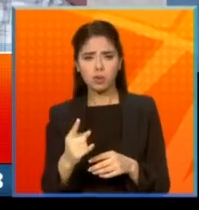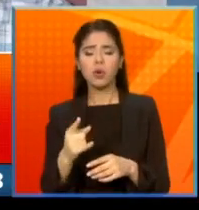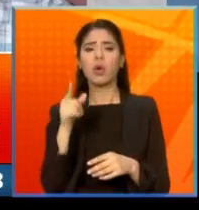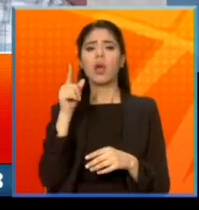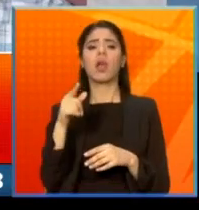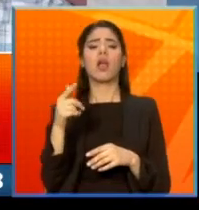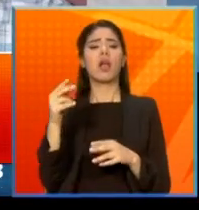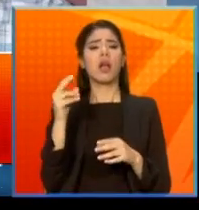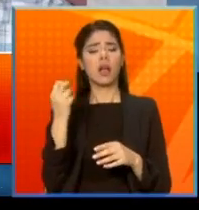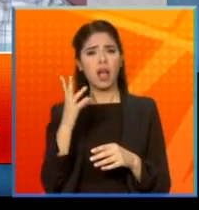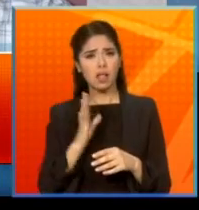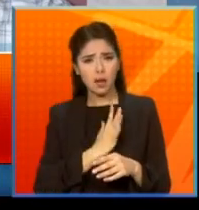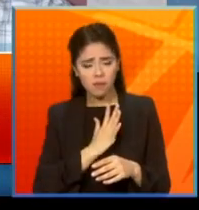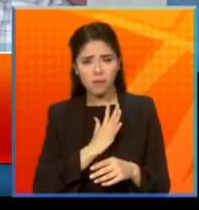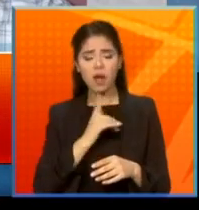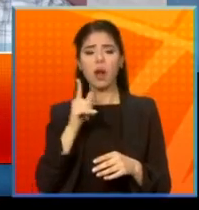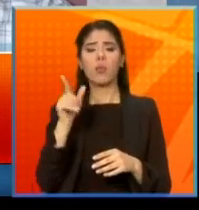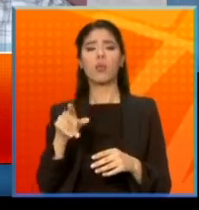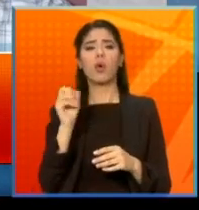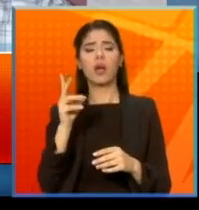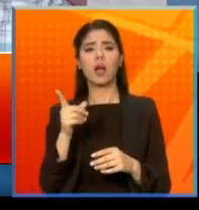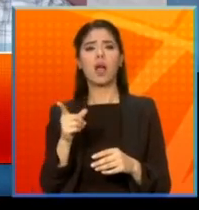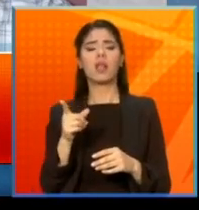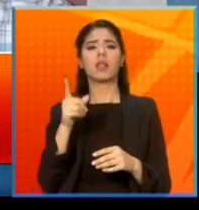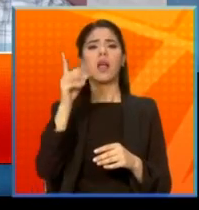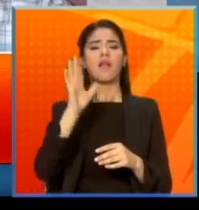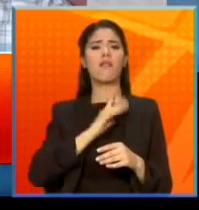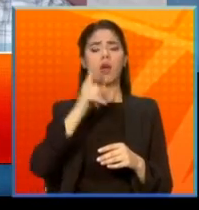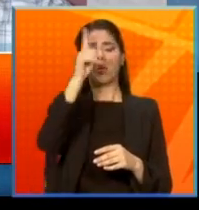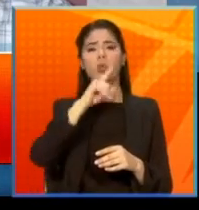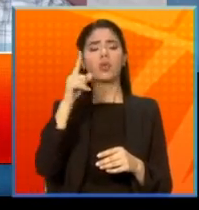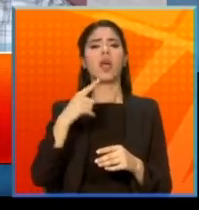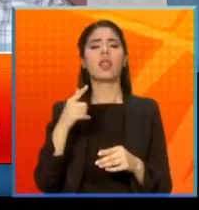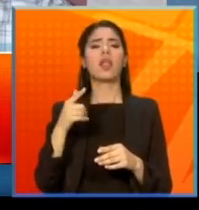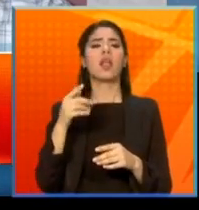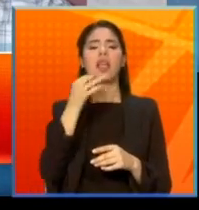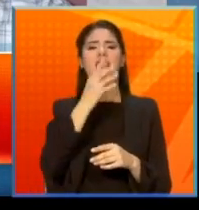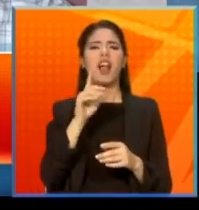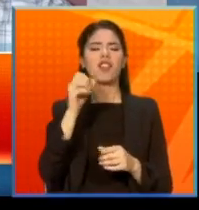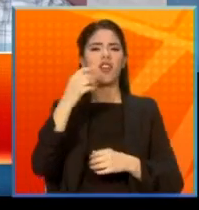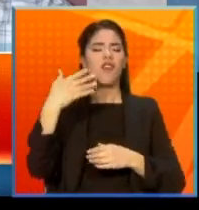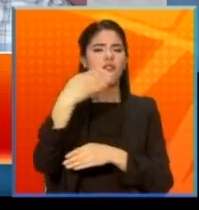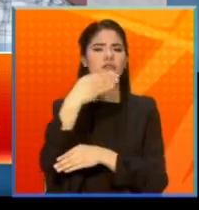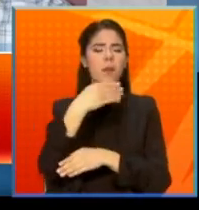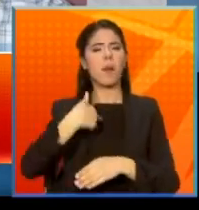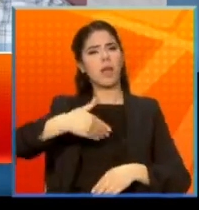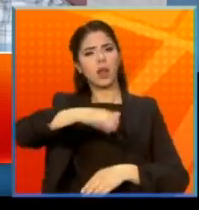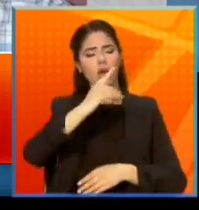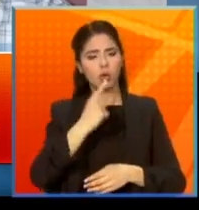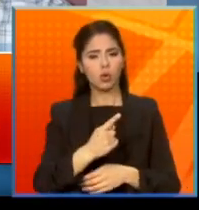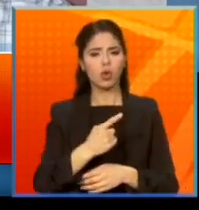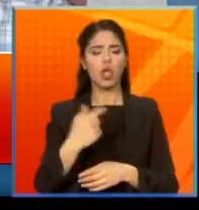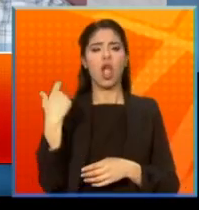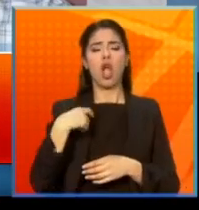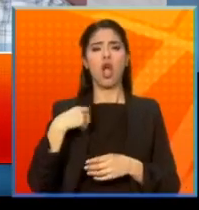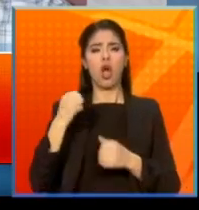ben kanserim. Kanser olduğum için ilaç firması aldı beni, buralara götürdü diyorsunuz. Şimdi özel şoförünüz de diyor ki,